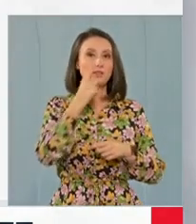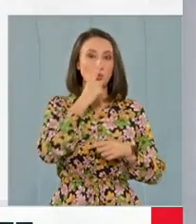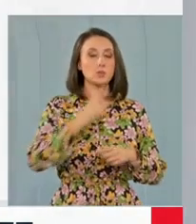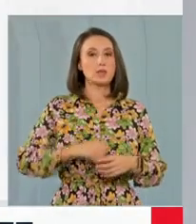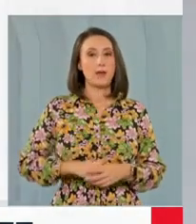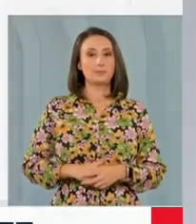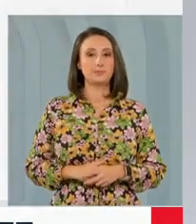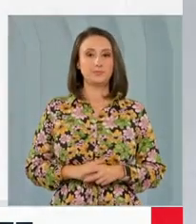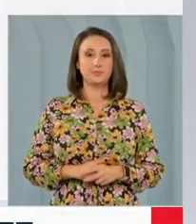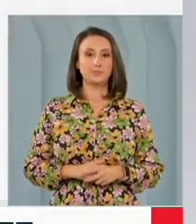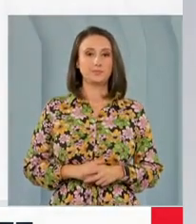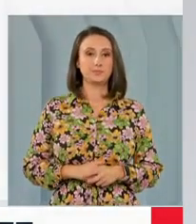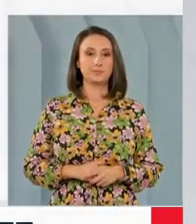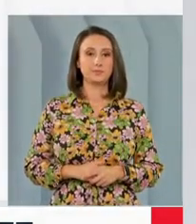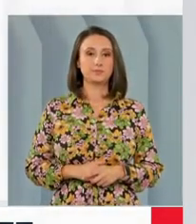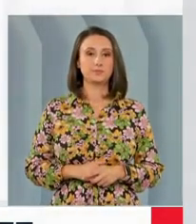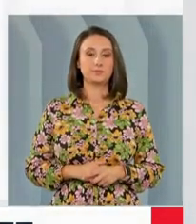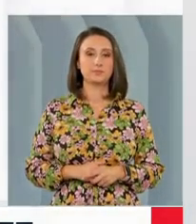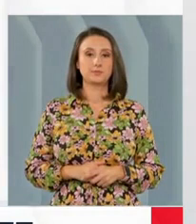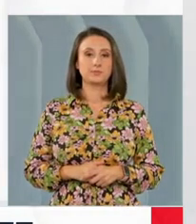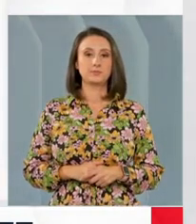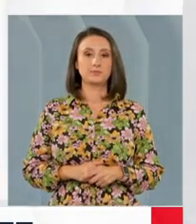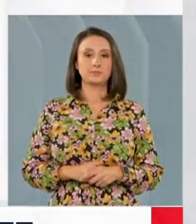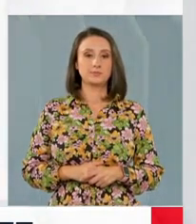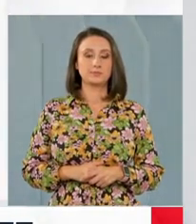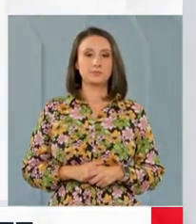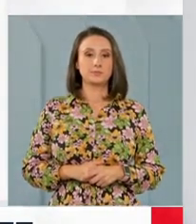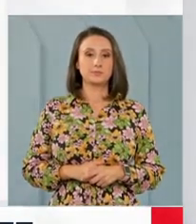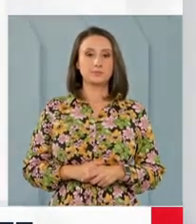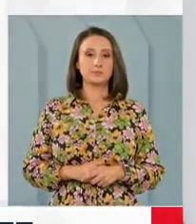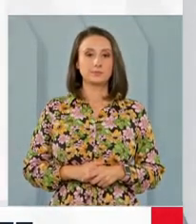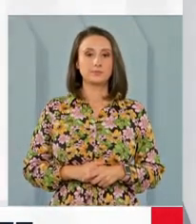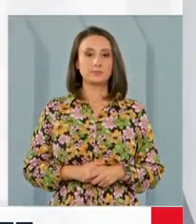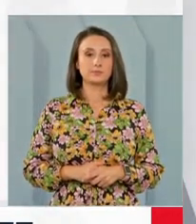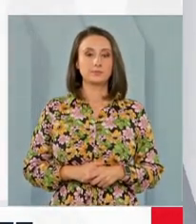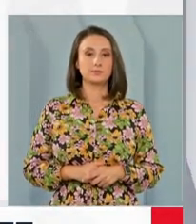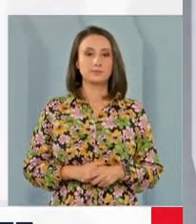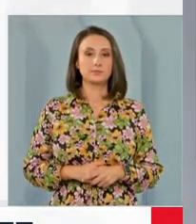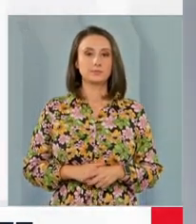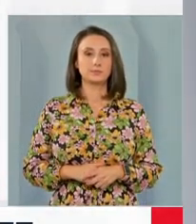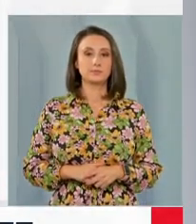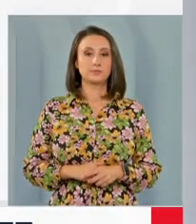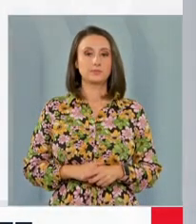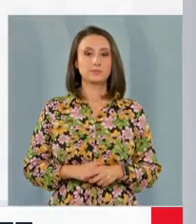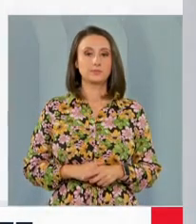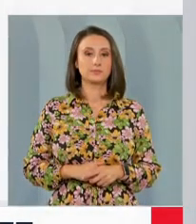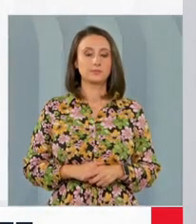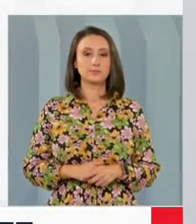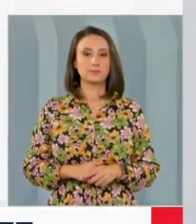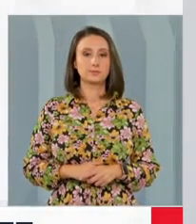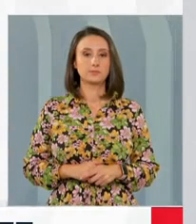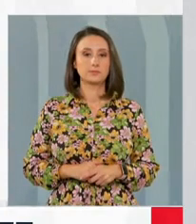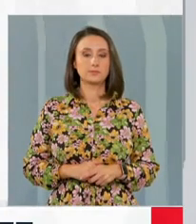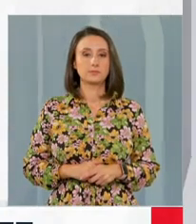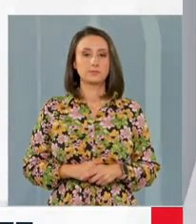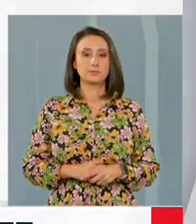Ar putea fi un indiciu al faptului că Rusia e decisă să facă orice crede că ar fi necesar în scopul de a slăbi hotărârea Europei. Ar putea fi pur și